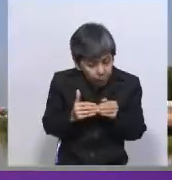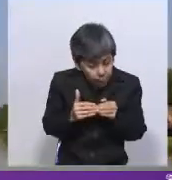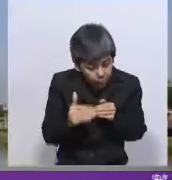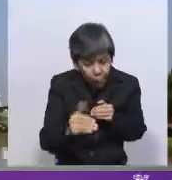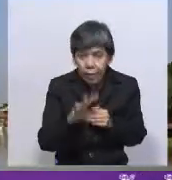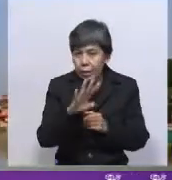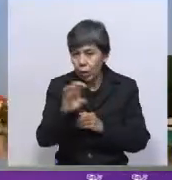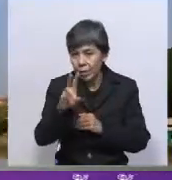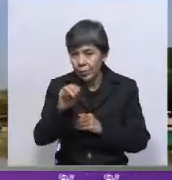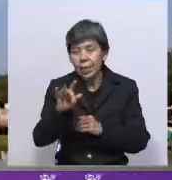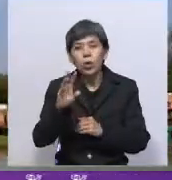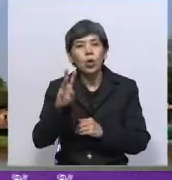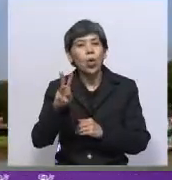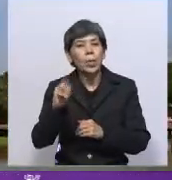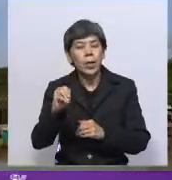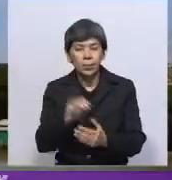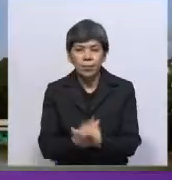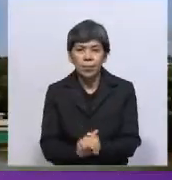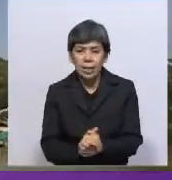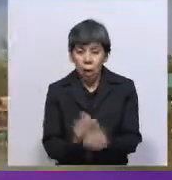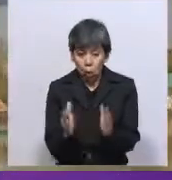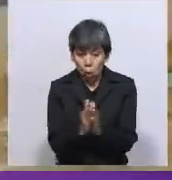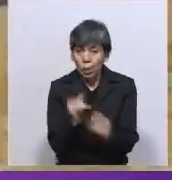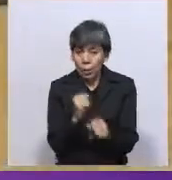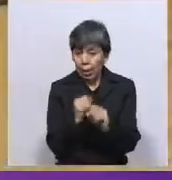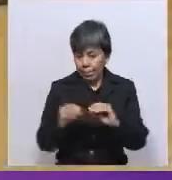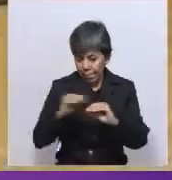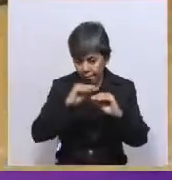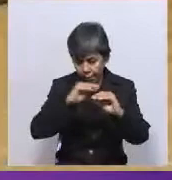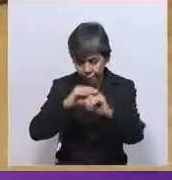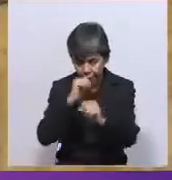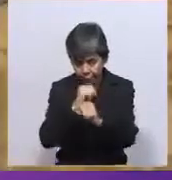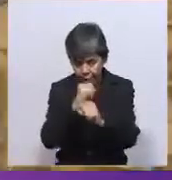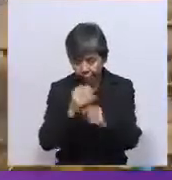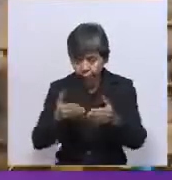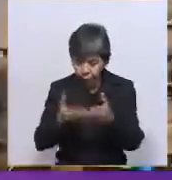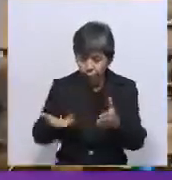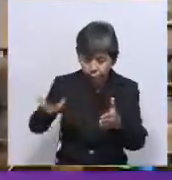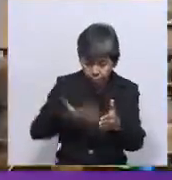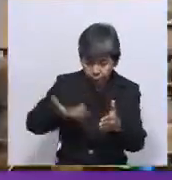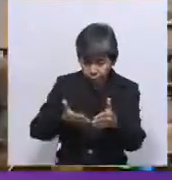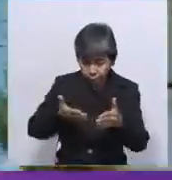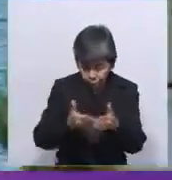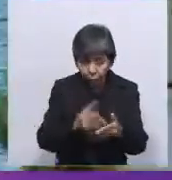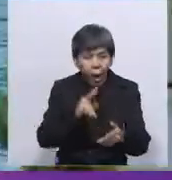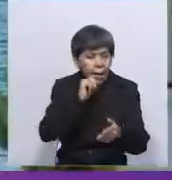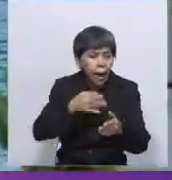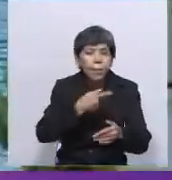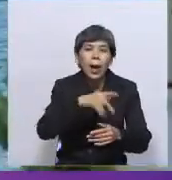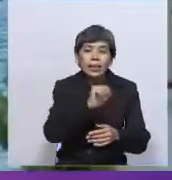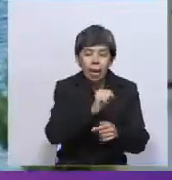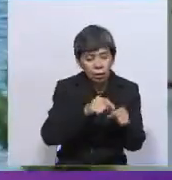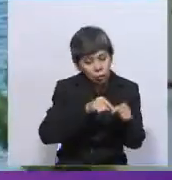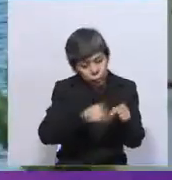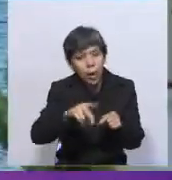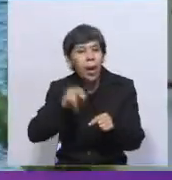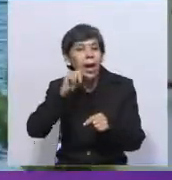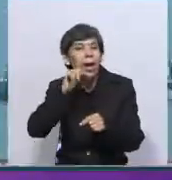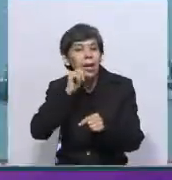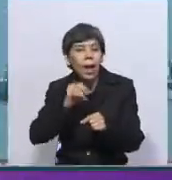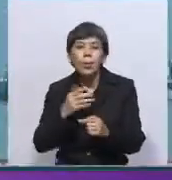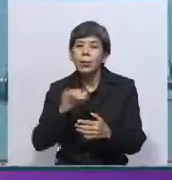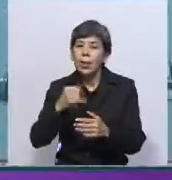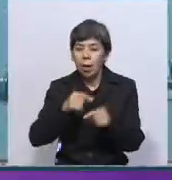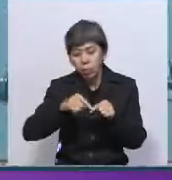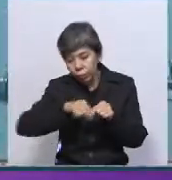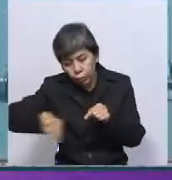าง477กิโลเมตรรวมถึงเพิ่มศักยภาพการขนส่งทางน้ำเชื่อมจากแม่น้ำป่าสักผ่านแม่น้ำเจ้าพระย